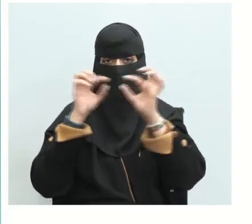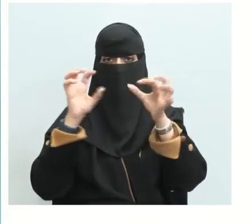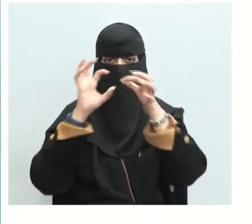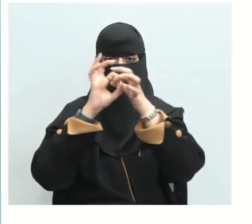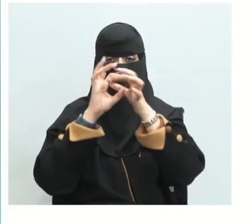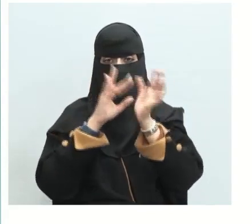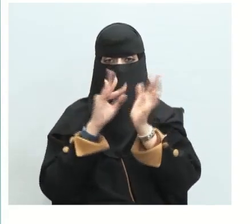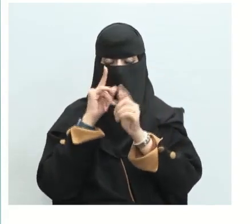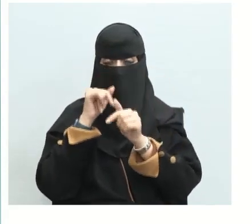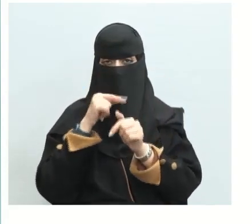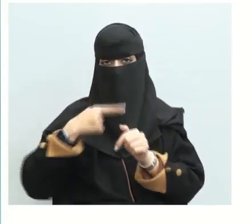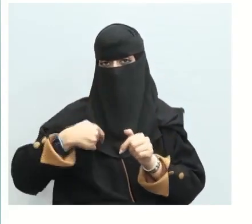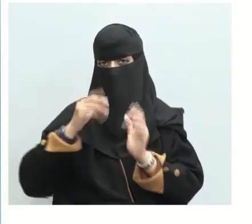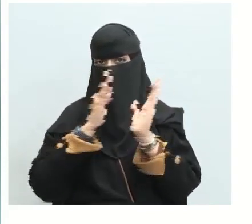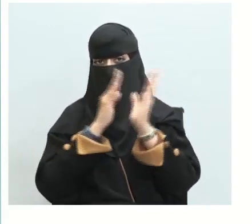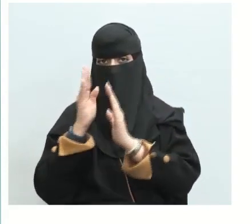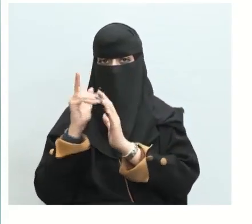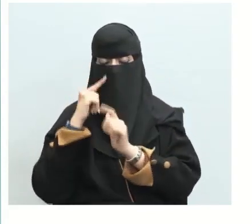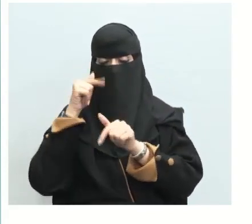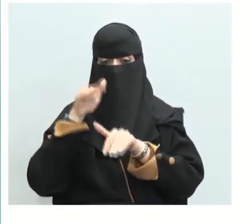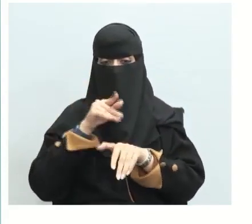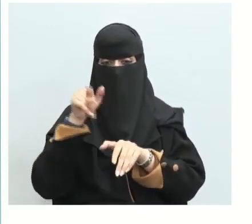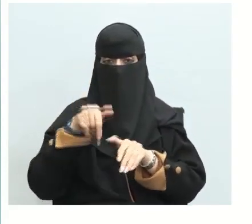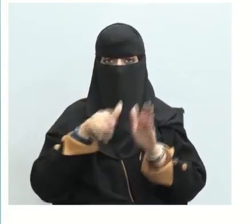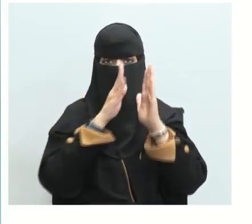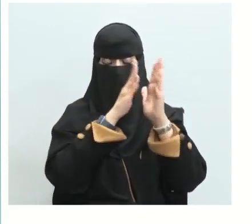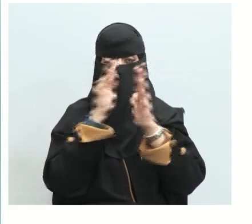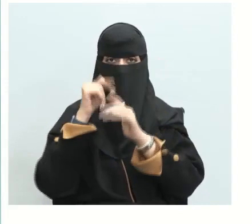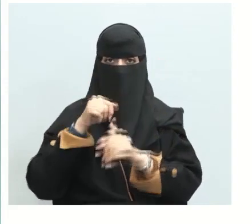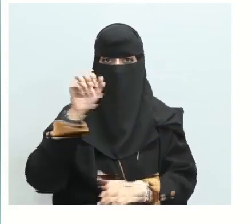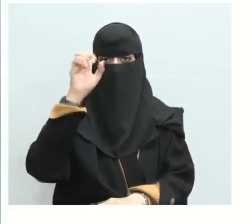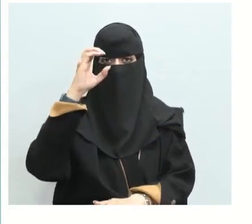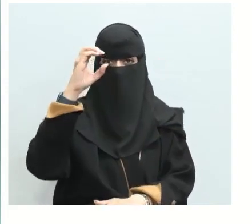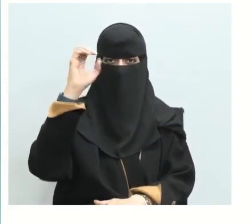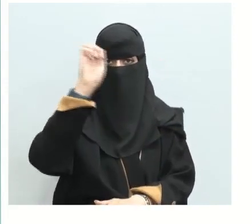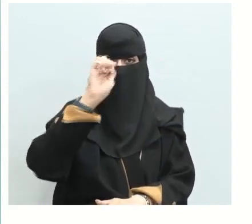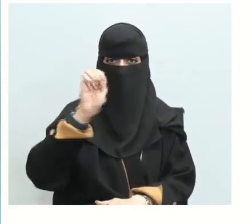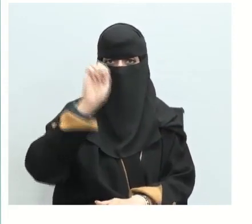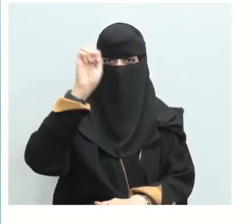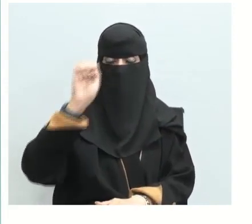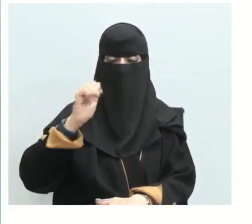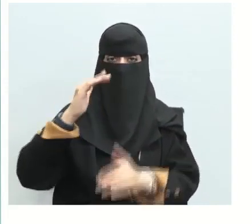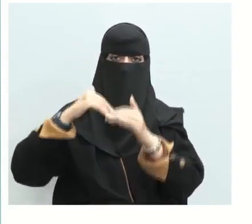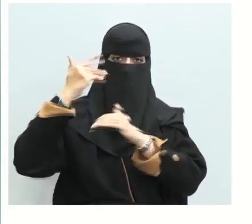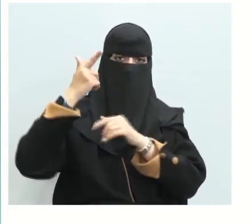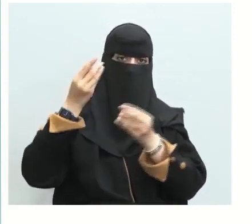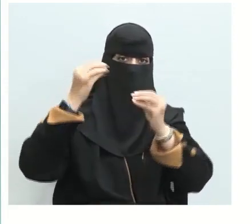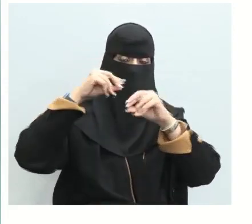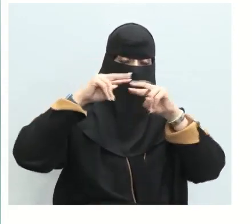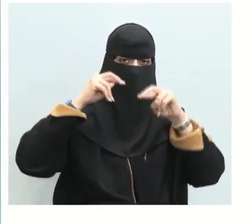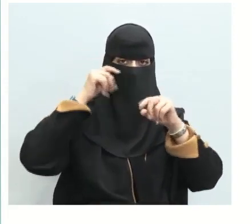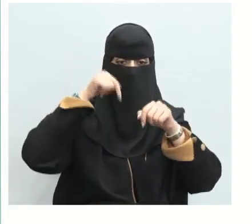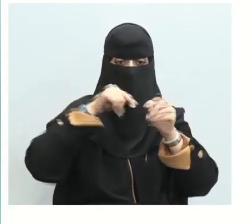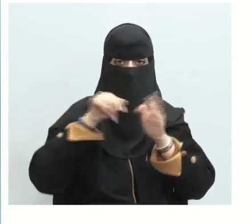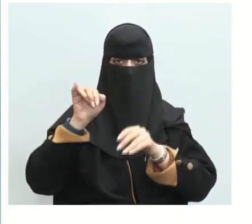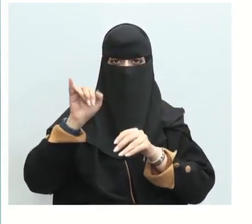أو عن طريق اسم الكلاس. إذا هنا في ملف CSS الخارجي نقوم بإضافة استعلام الوسائط